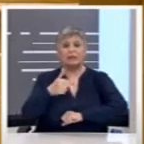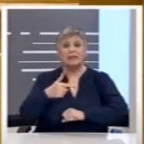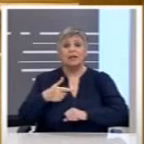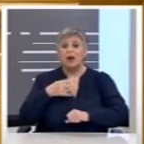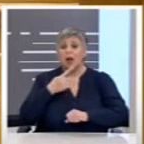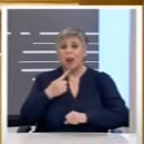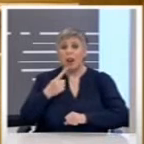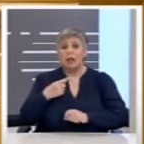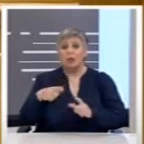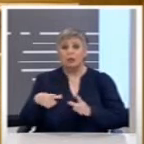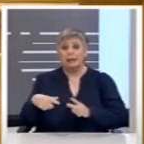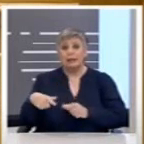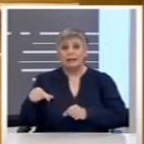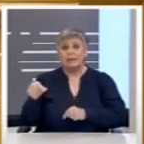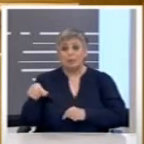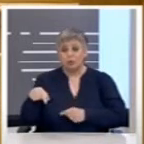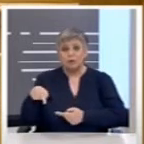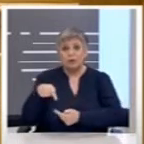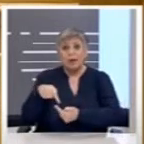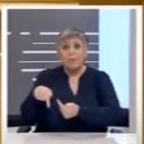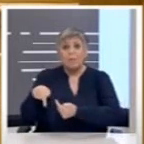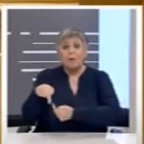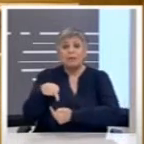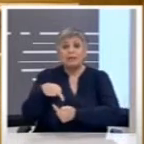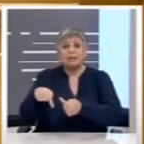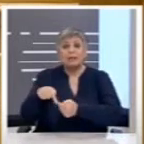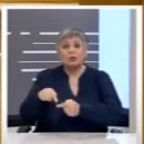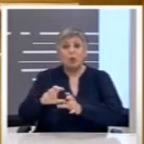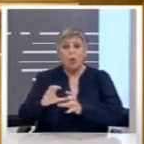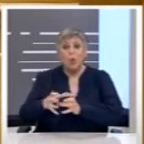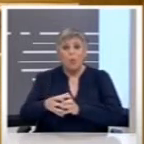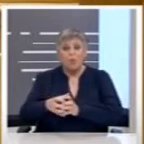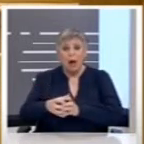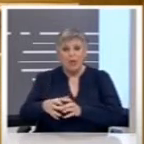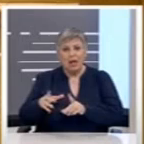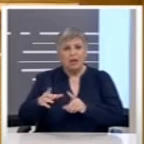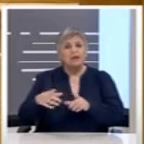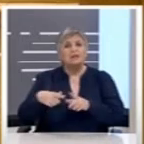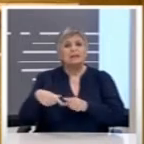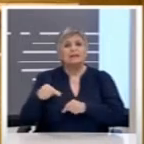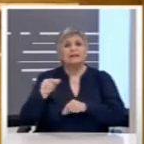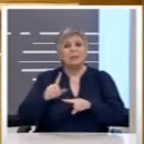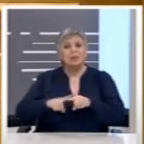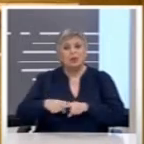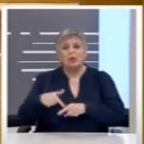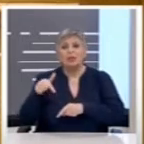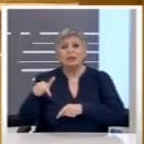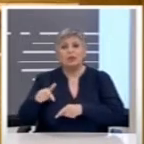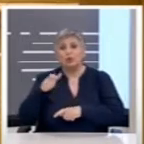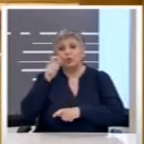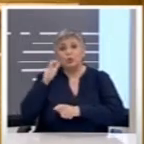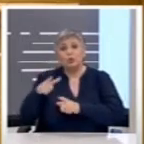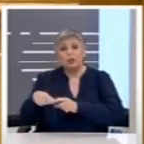Κυπριακού είναι αντικείμενο διαπραγμάτευσης ανάμεσα στις δύο κοινότητες, στις οποίες ο ένας είναι ο ηγέτης ταυτόχρονα της